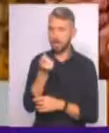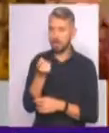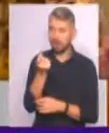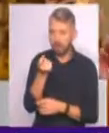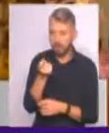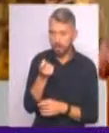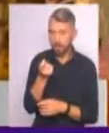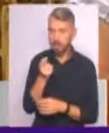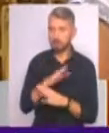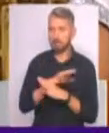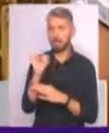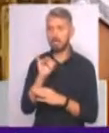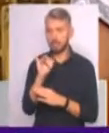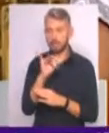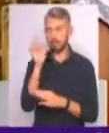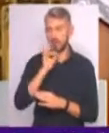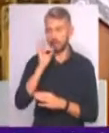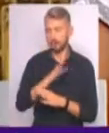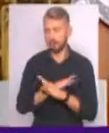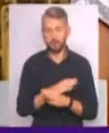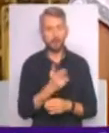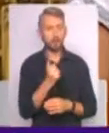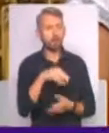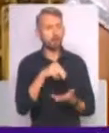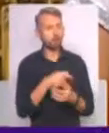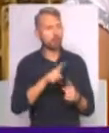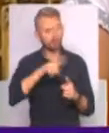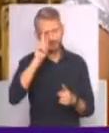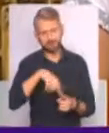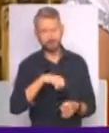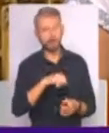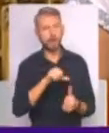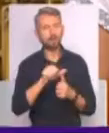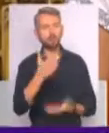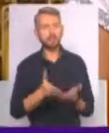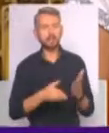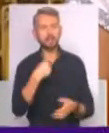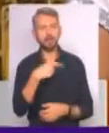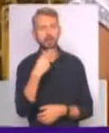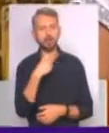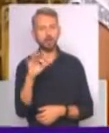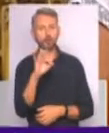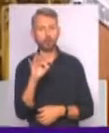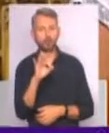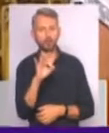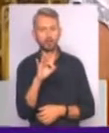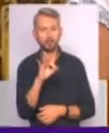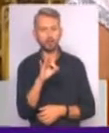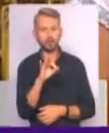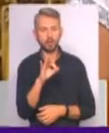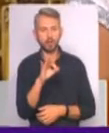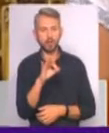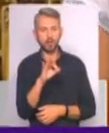сладкая смерть. Да. Поэтому соль – это известный фактор, особенно если речь идет об